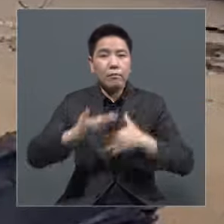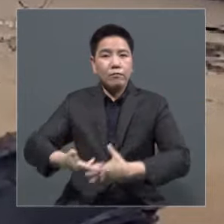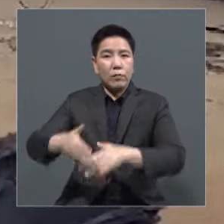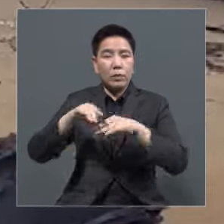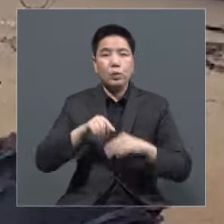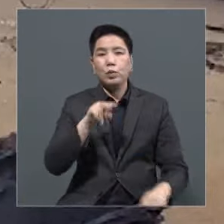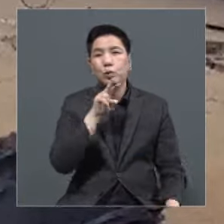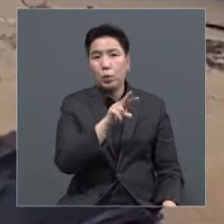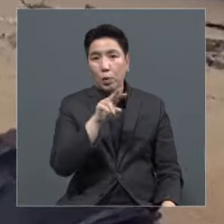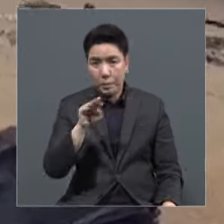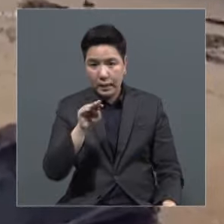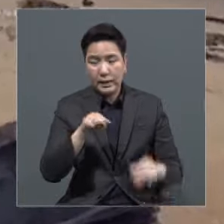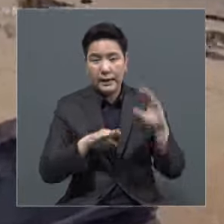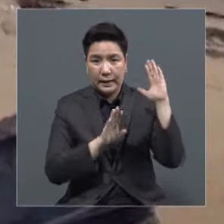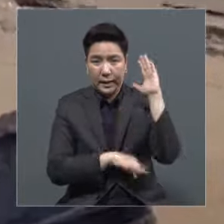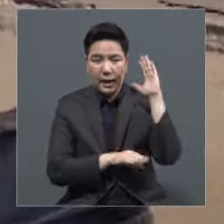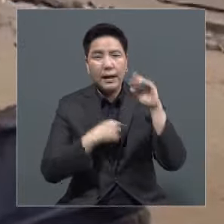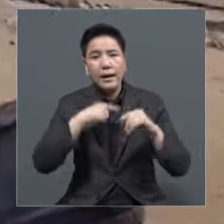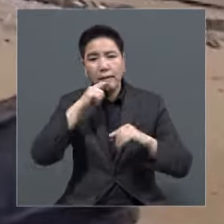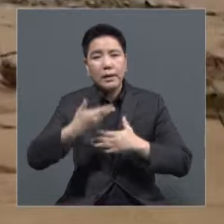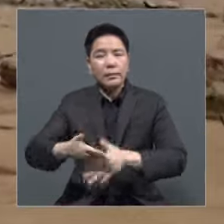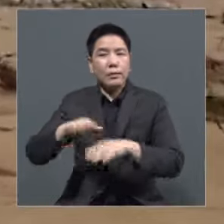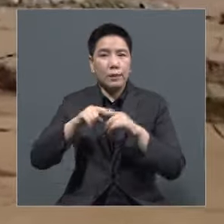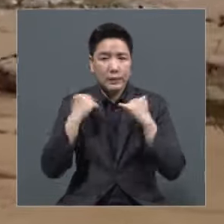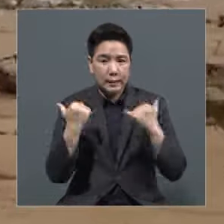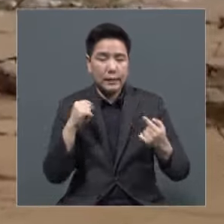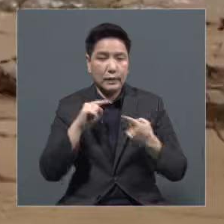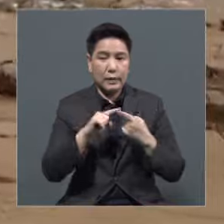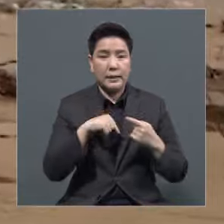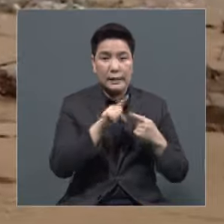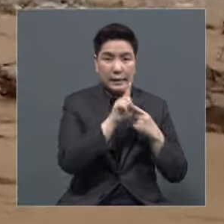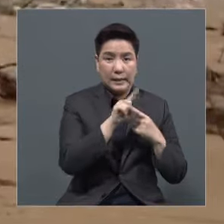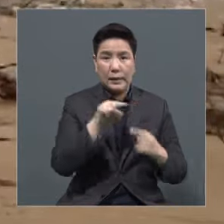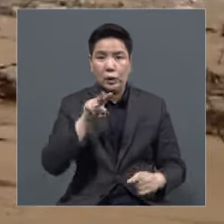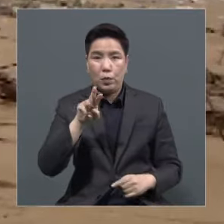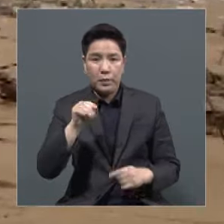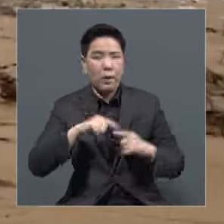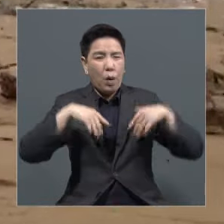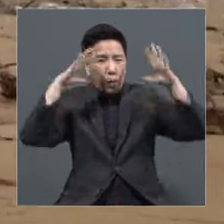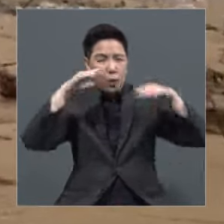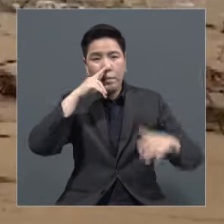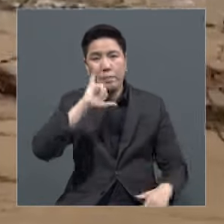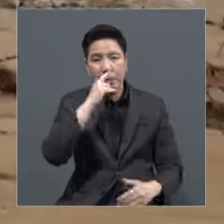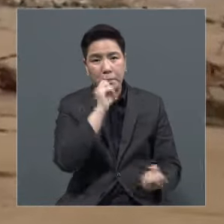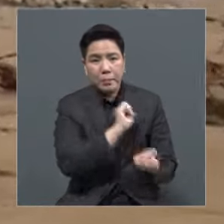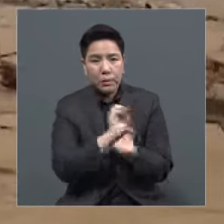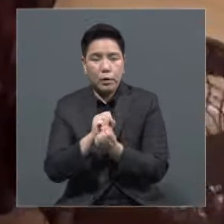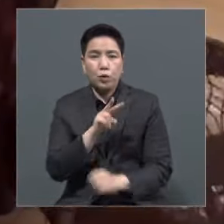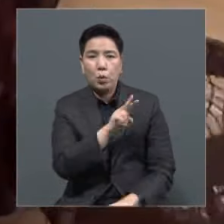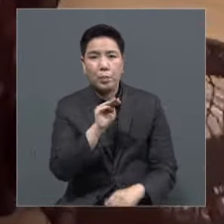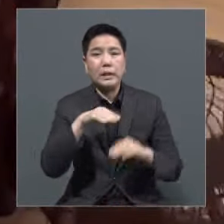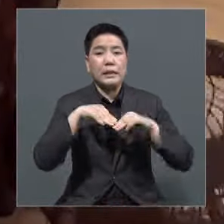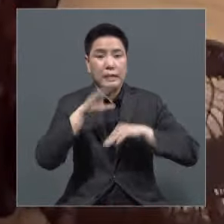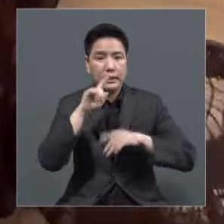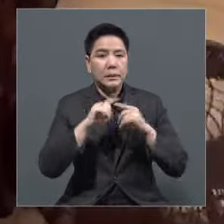2มตอันดามันตอนล่างอ่าไทยตอนบนคลื่นสูงประมาณ 1-2เมตจุดที่มีฝนฟ้าคะนองอาจจะเจอคลื่นสูงกว่า 2เมตได้